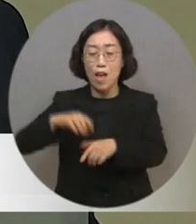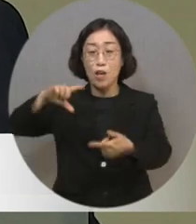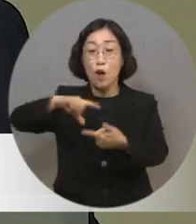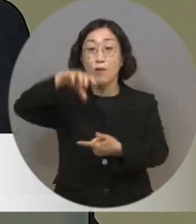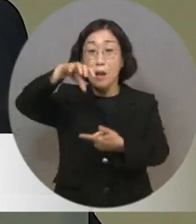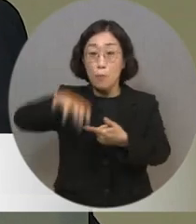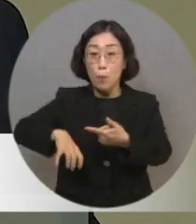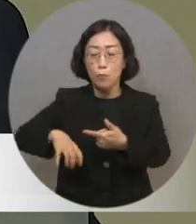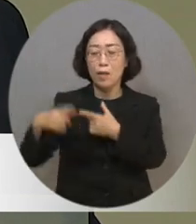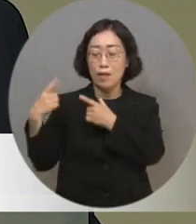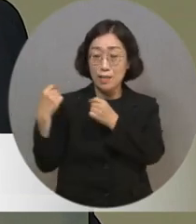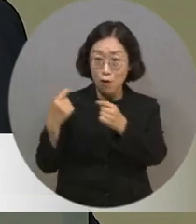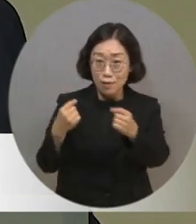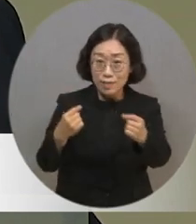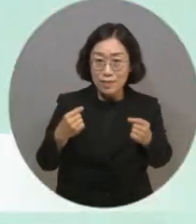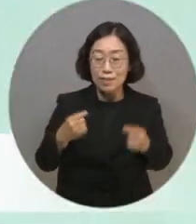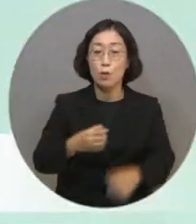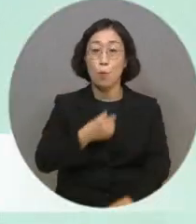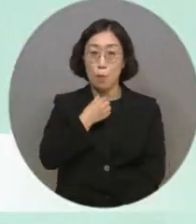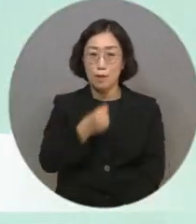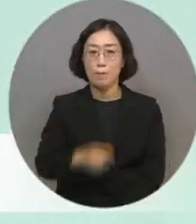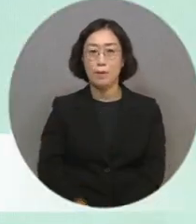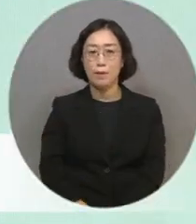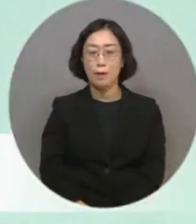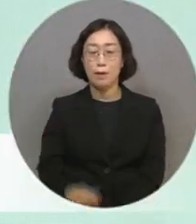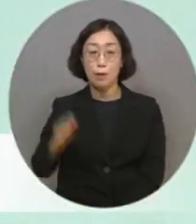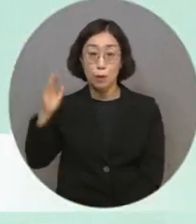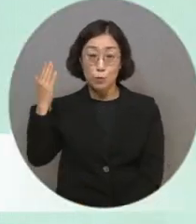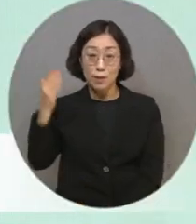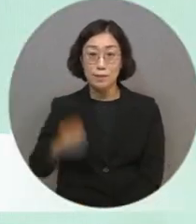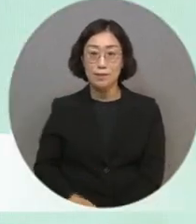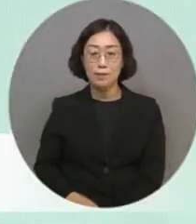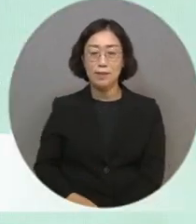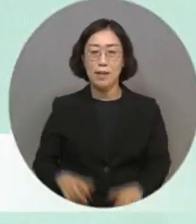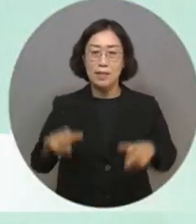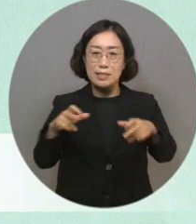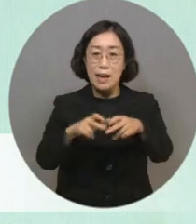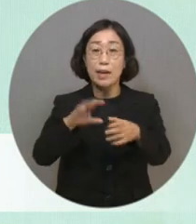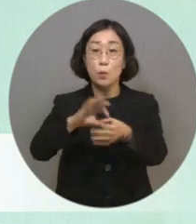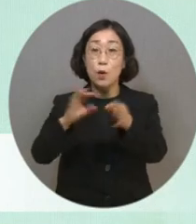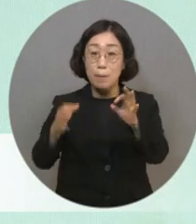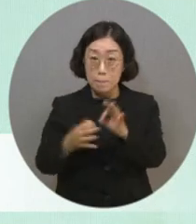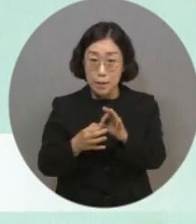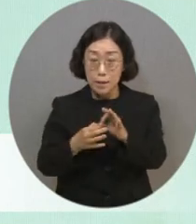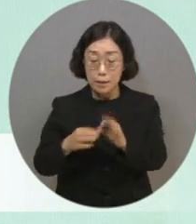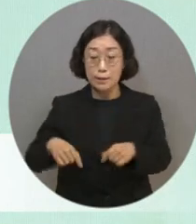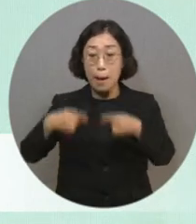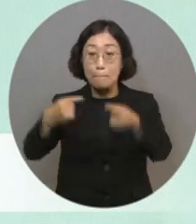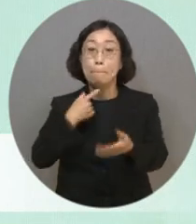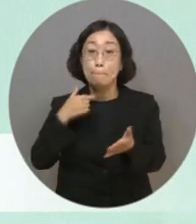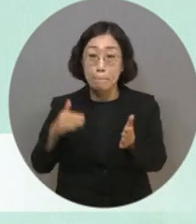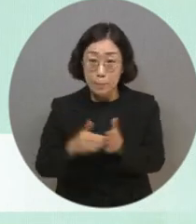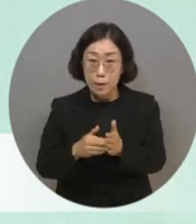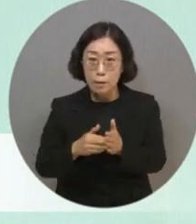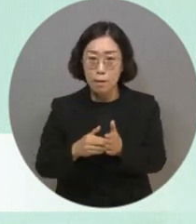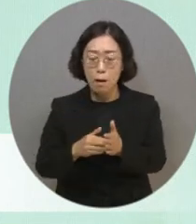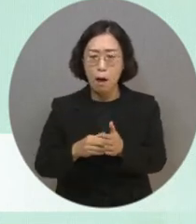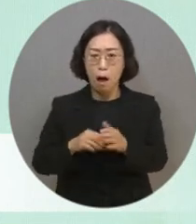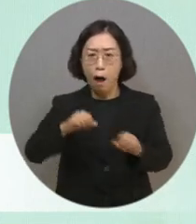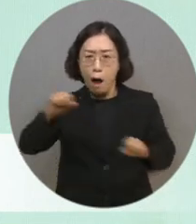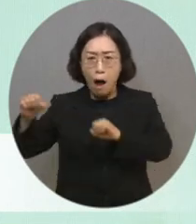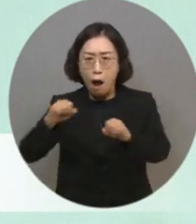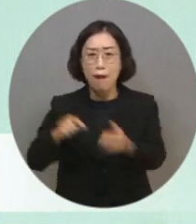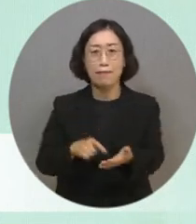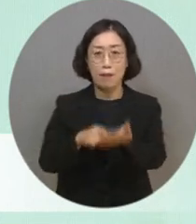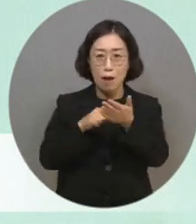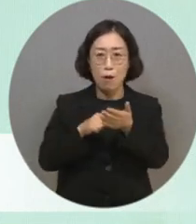경남에서도 이어지길 바라며 얼마 전 파리 패럴림픽에서 우리 선수들이 보여준 활약은